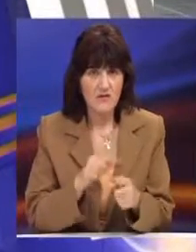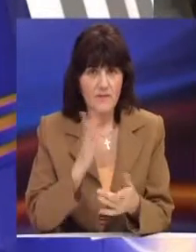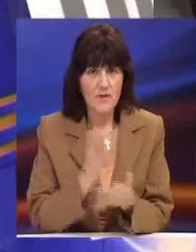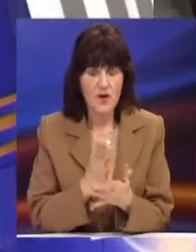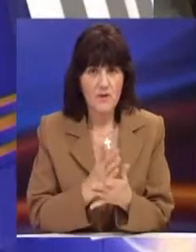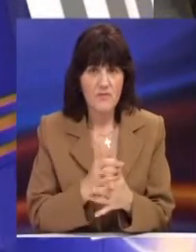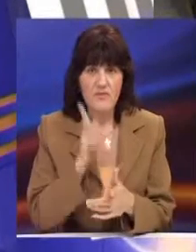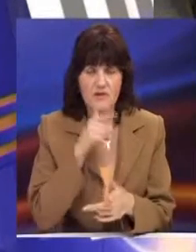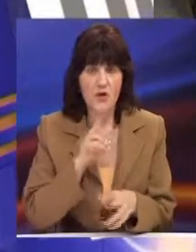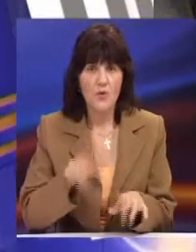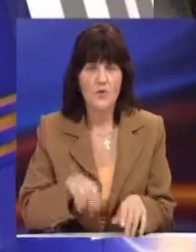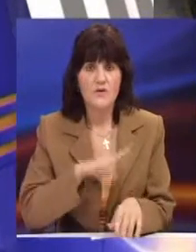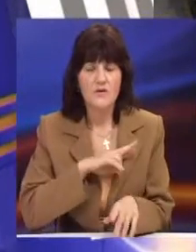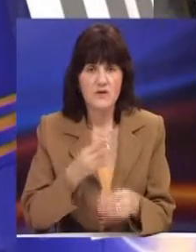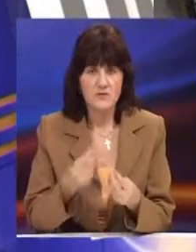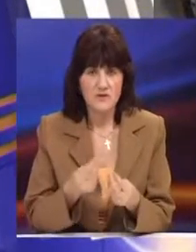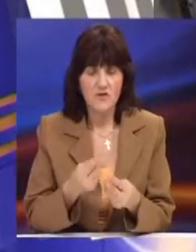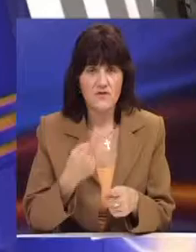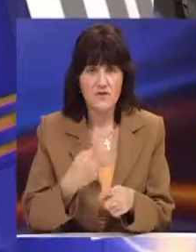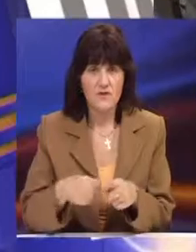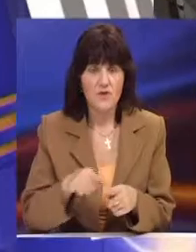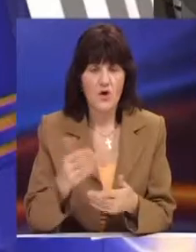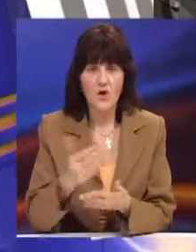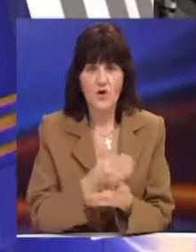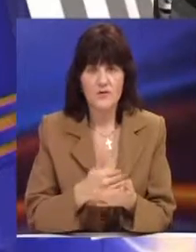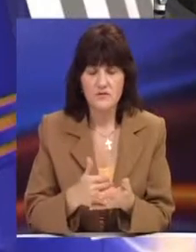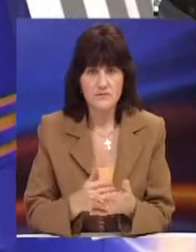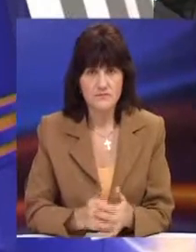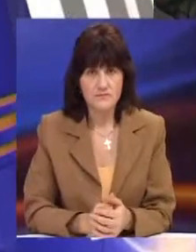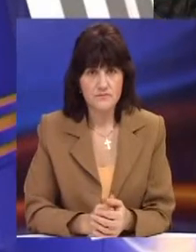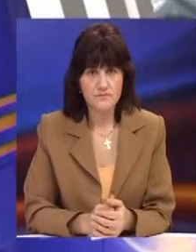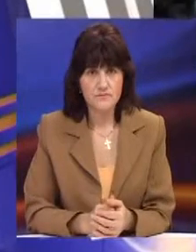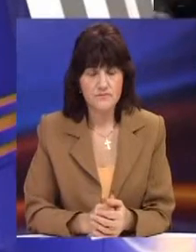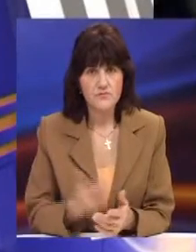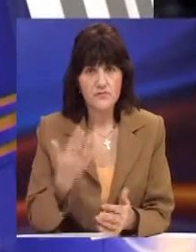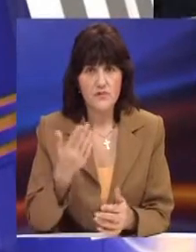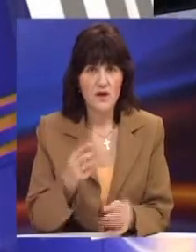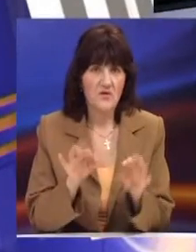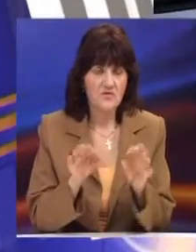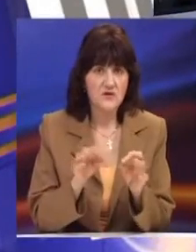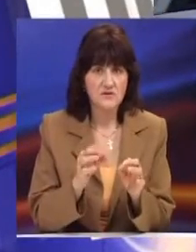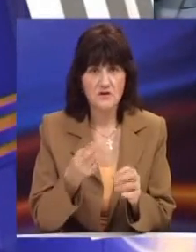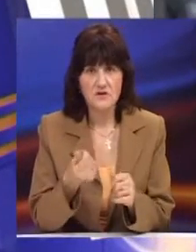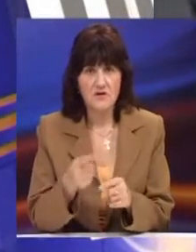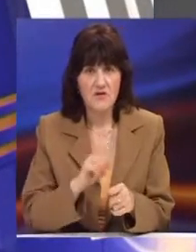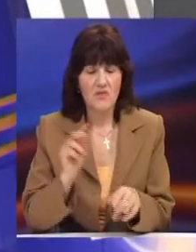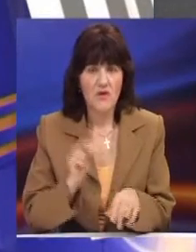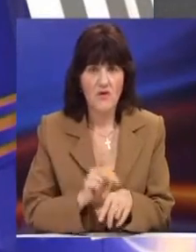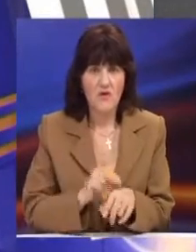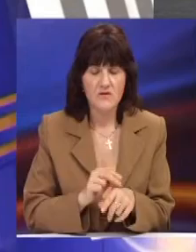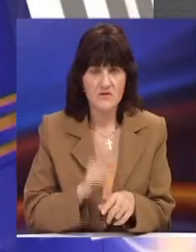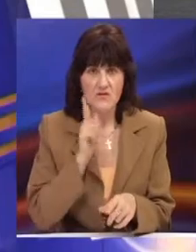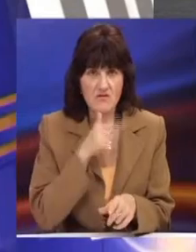poskupljenje neće mnogo uticati na njih, odnosno na njihovu odluku o upotrebi taksi usluga. Nekoliko desetina dinara neće